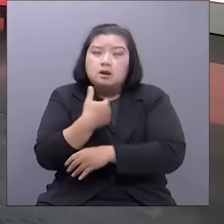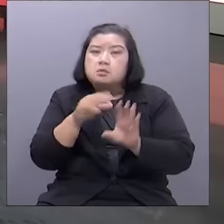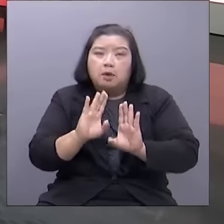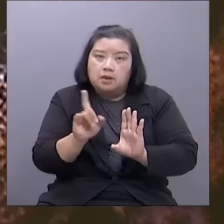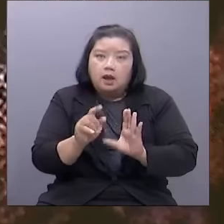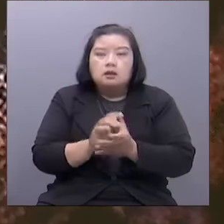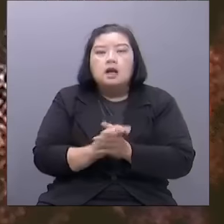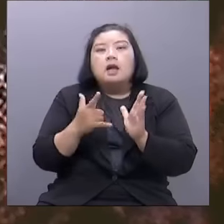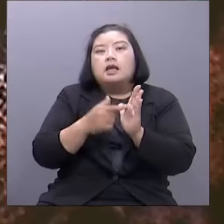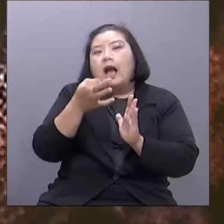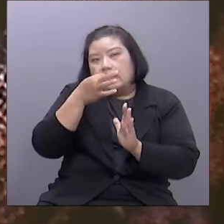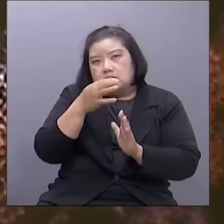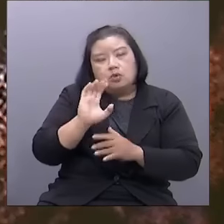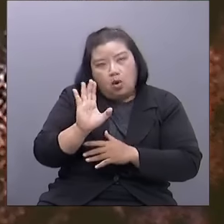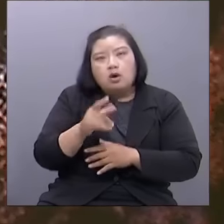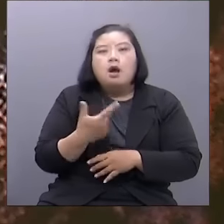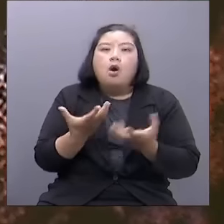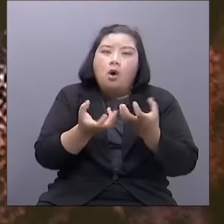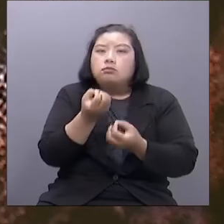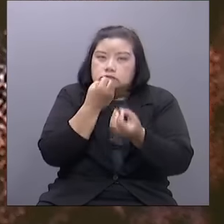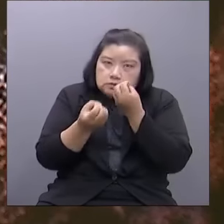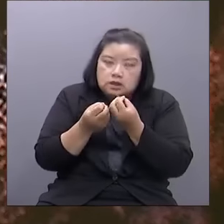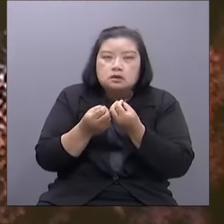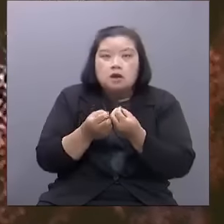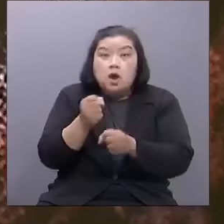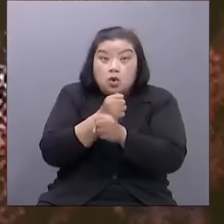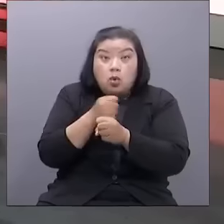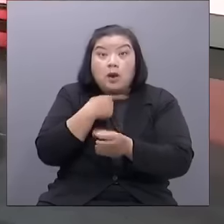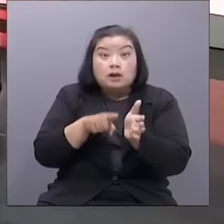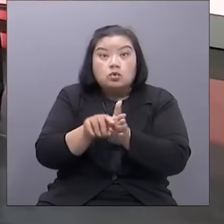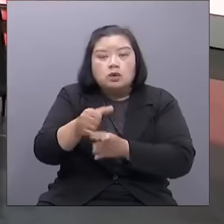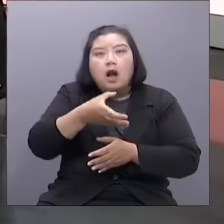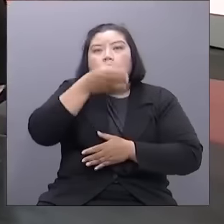กินอาหารที่ปรุงสุกแล้วก็งดดื่มนมที่ไม่ผ่านกระบวนการฆ่าเชื้อค่ะ ค่ะขอบคุณค่ะ